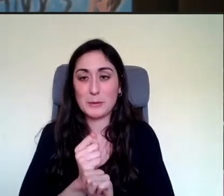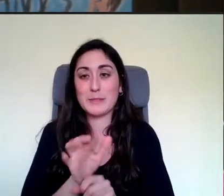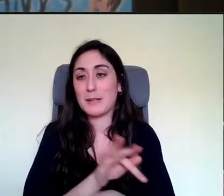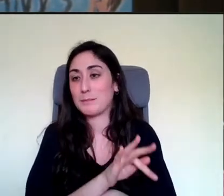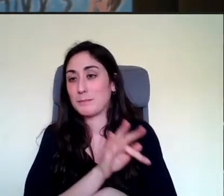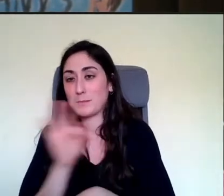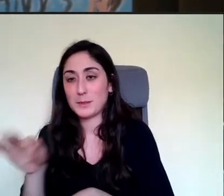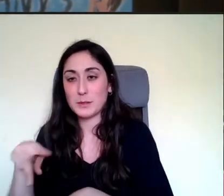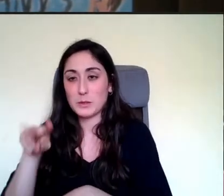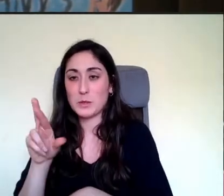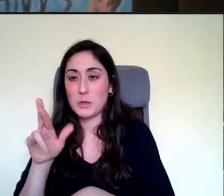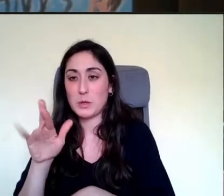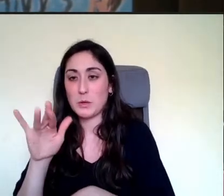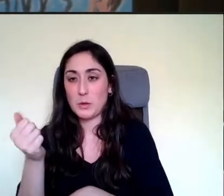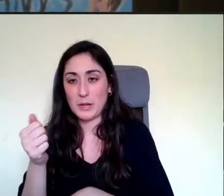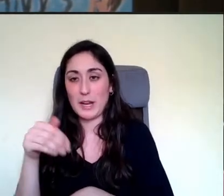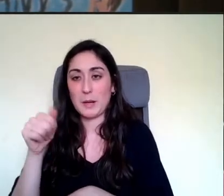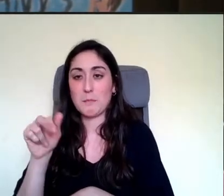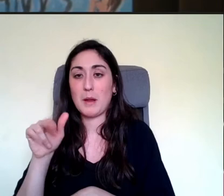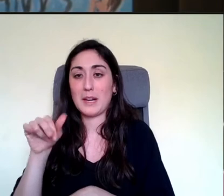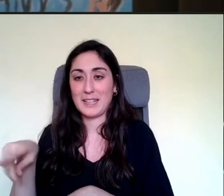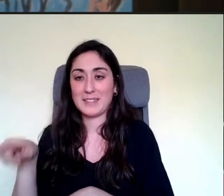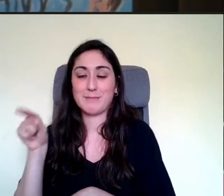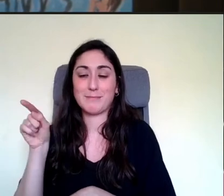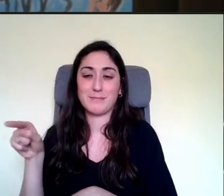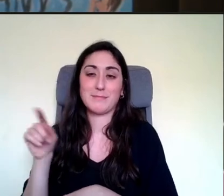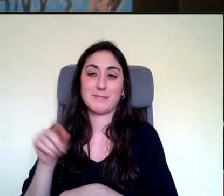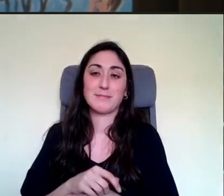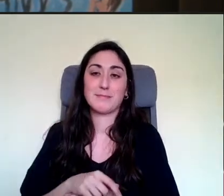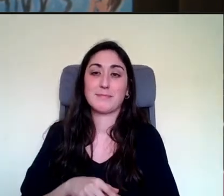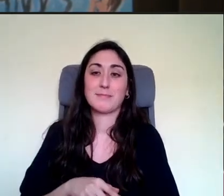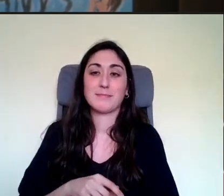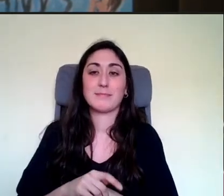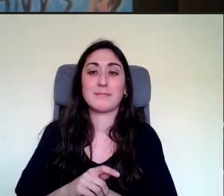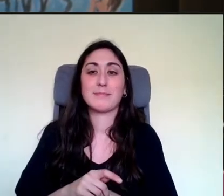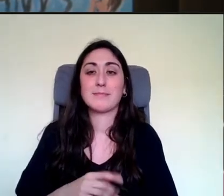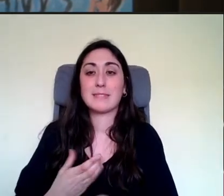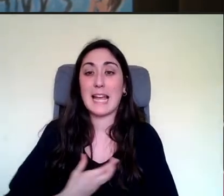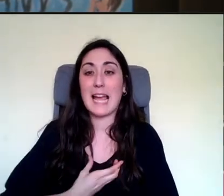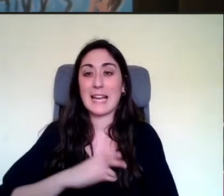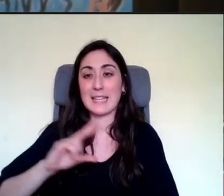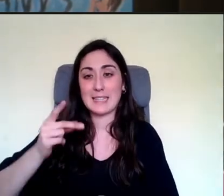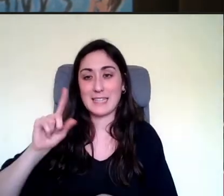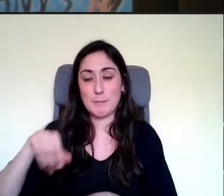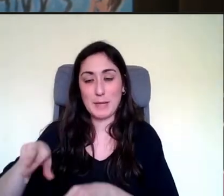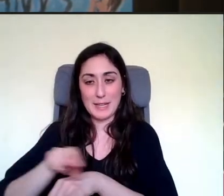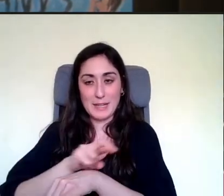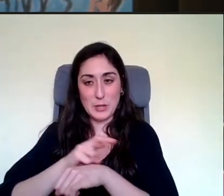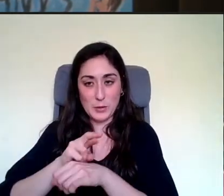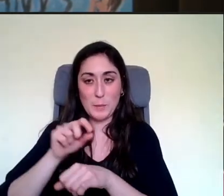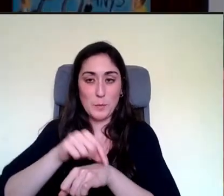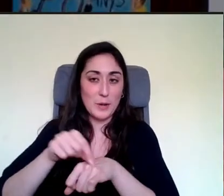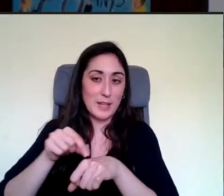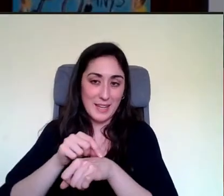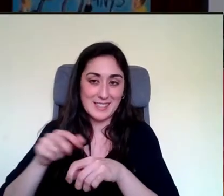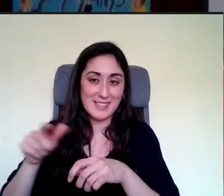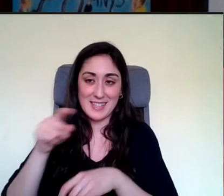Núria Marín, que és la tinent alcalde de Promoció Econòmica i Projecció de la Ciutat i la regidora de Polítiques de Gènere de l'Ajuntament de